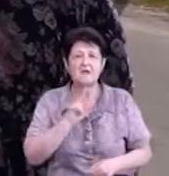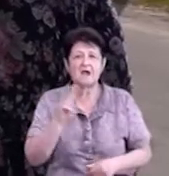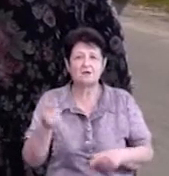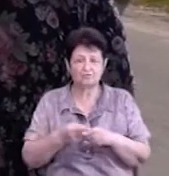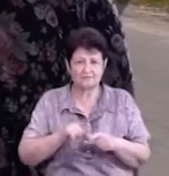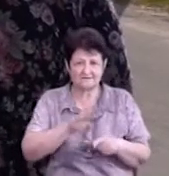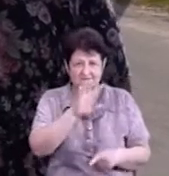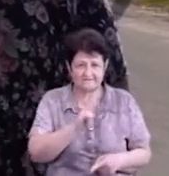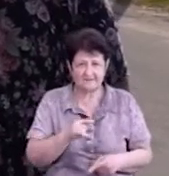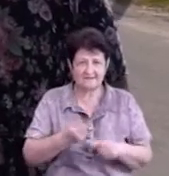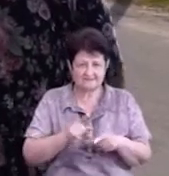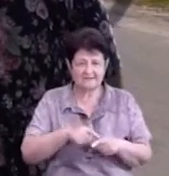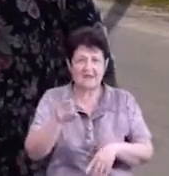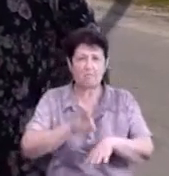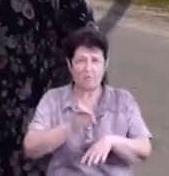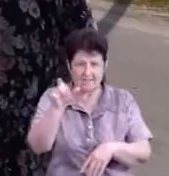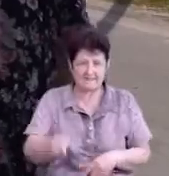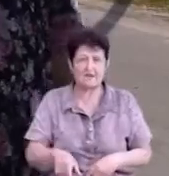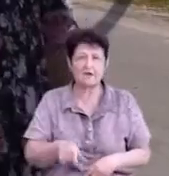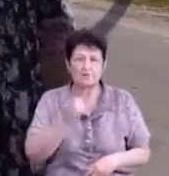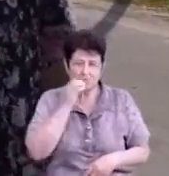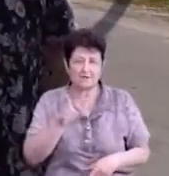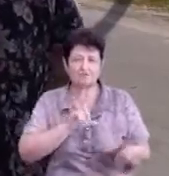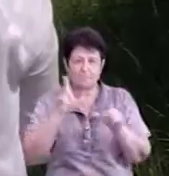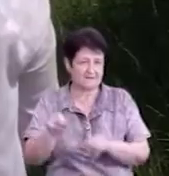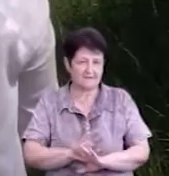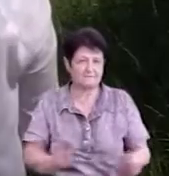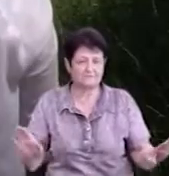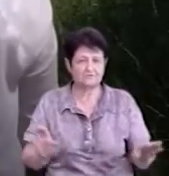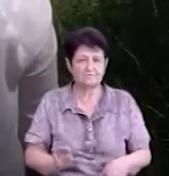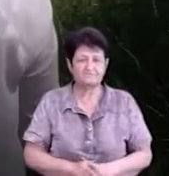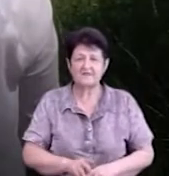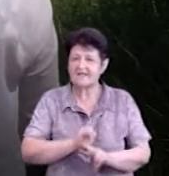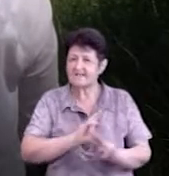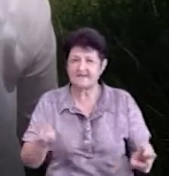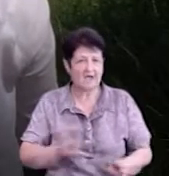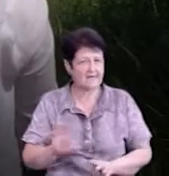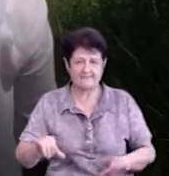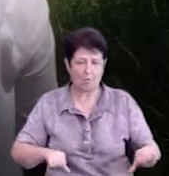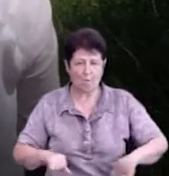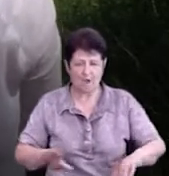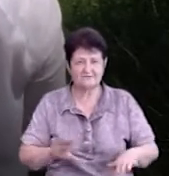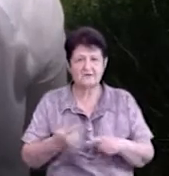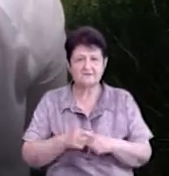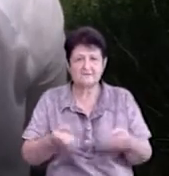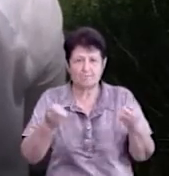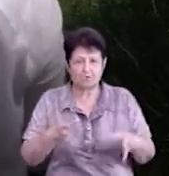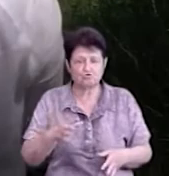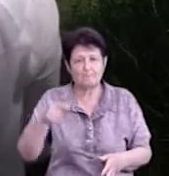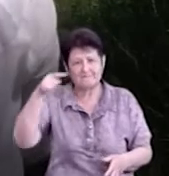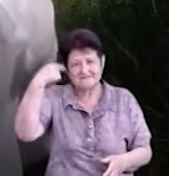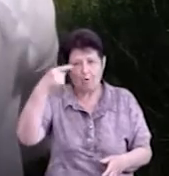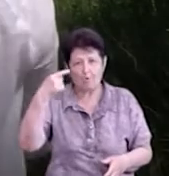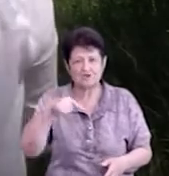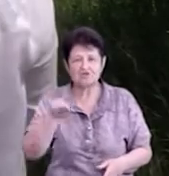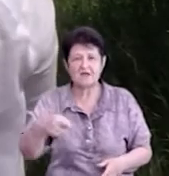це ви? А це ота больна, ну хорошо, ми приїдемо. Все на тому точка. Ніяке це не хуліганство, а це просто психологічне